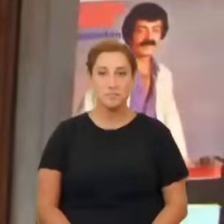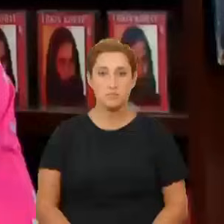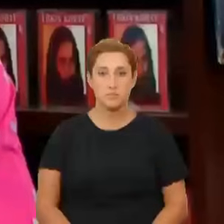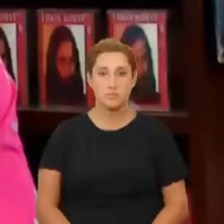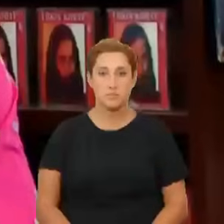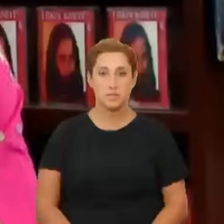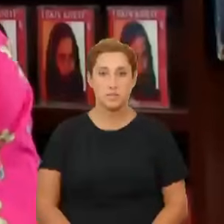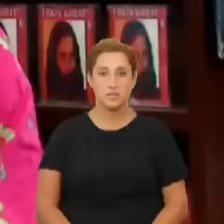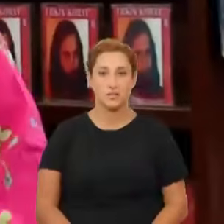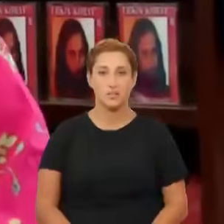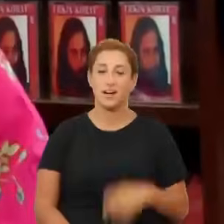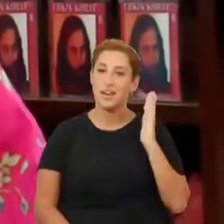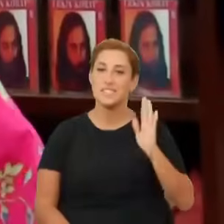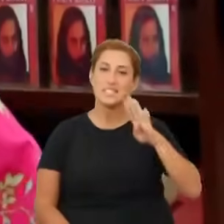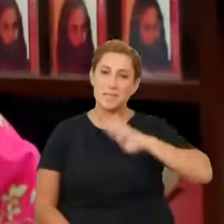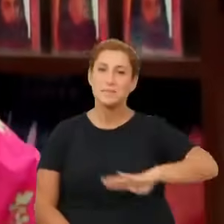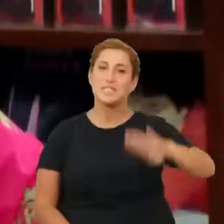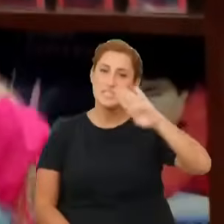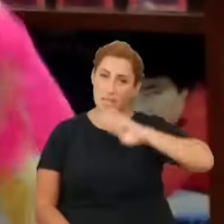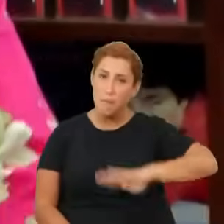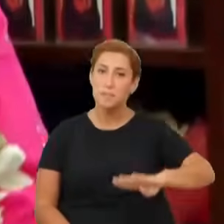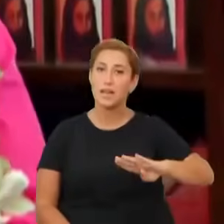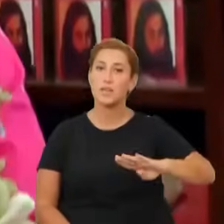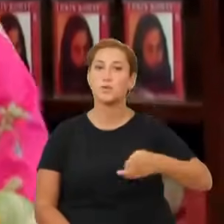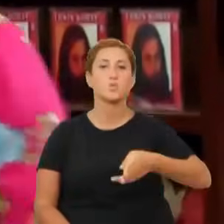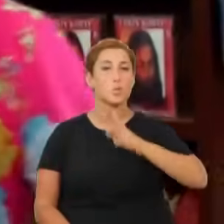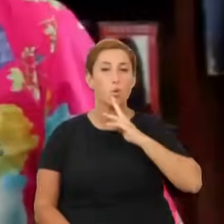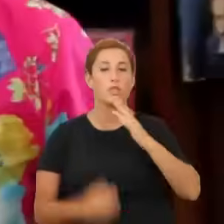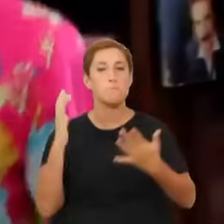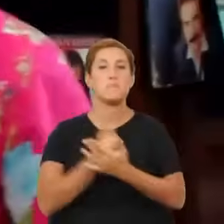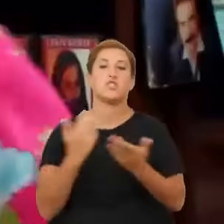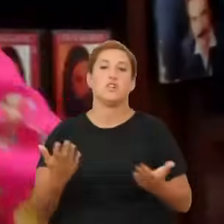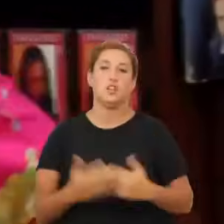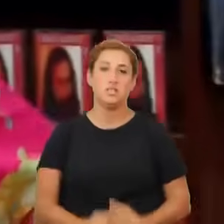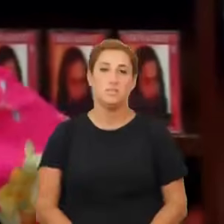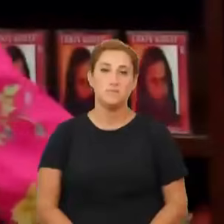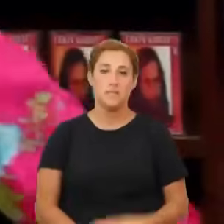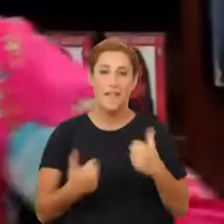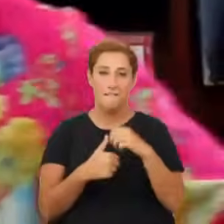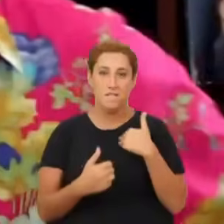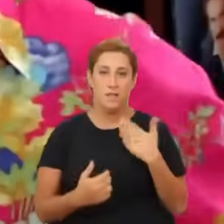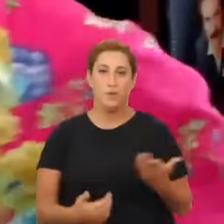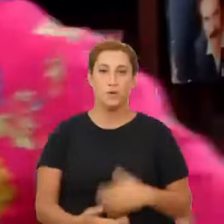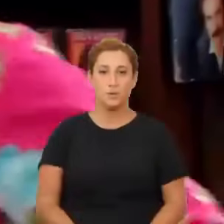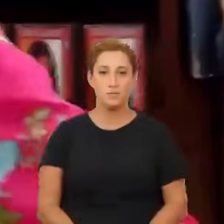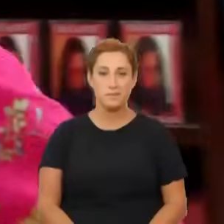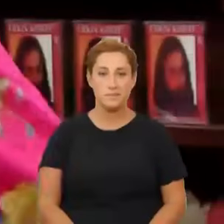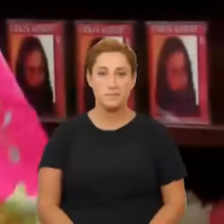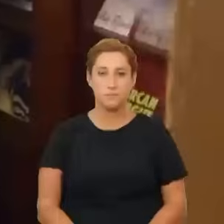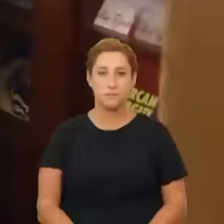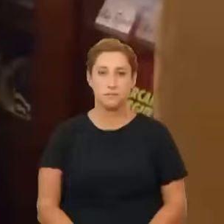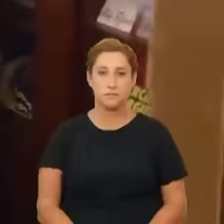Nazlı koşarak gitti. Ulan ha, sabrettin, sabrettin. Sonunda başardın ulan. Evleniyorum ulan.